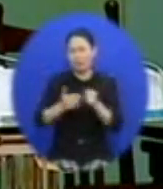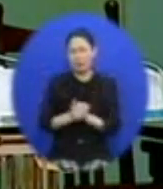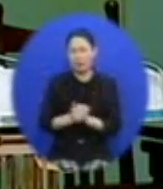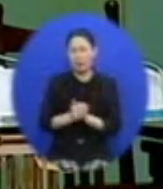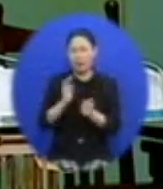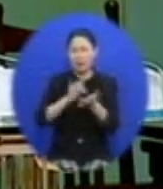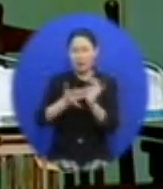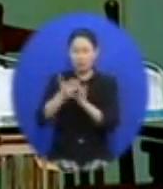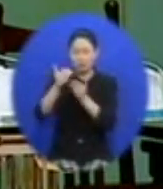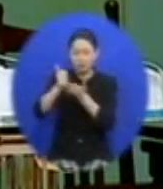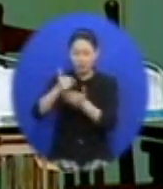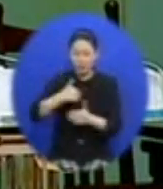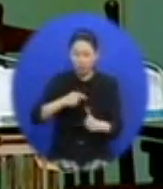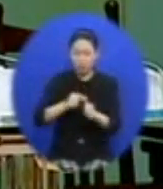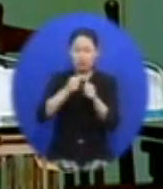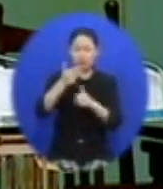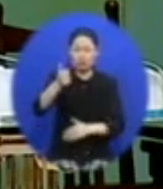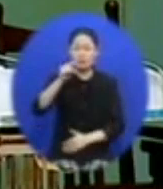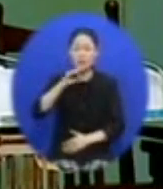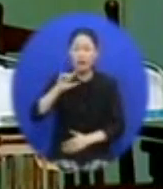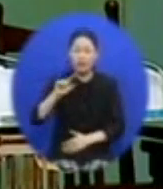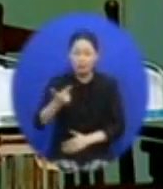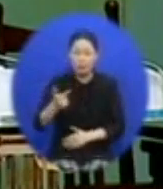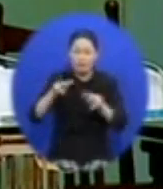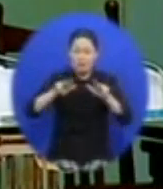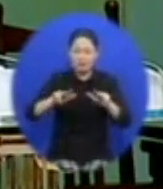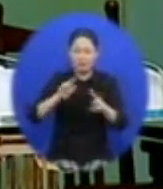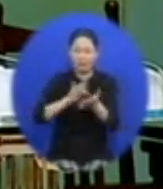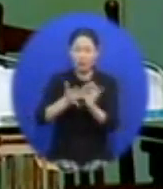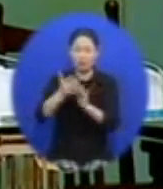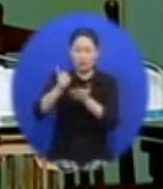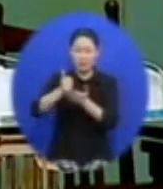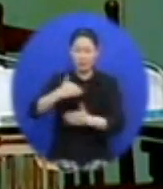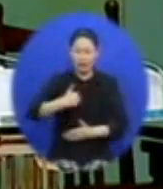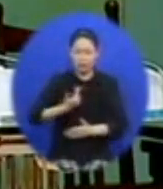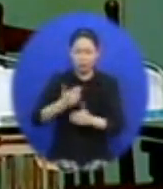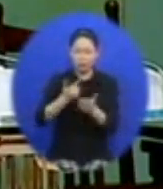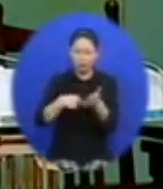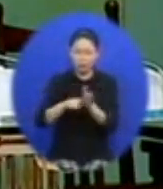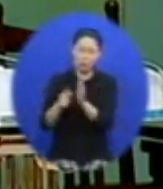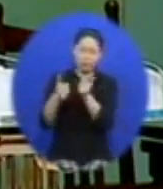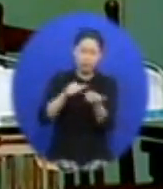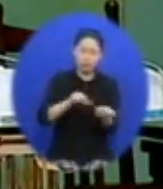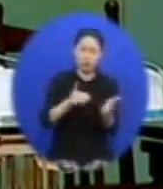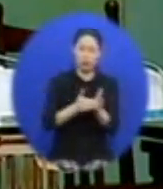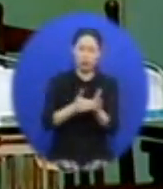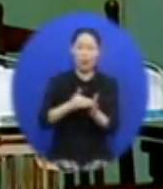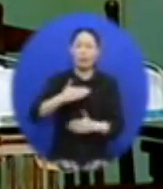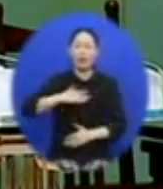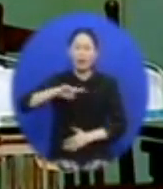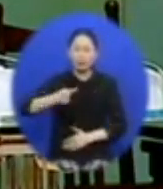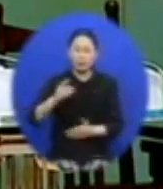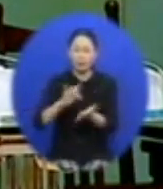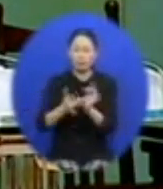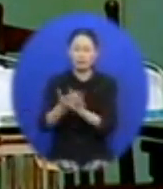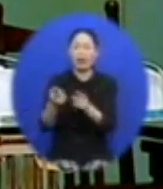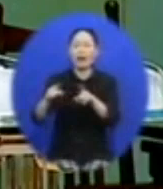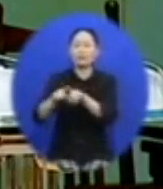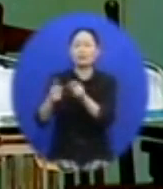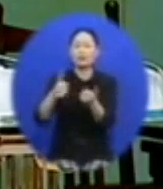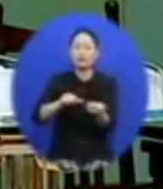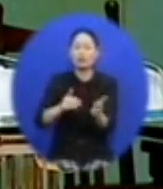예수님이 내 구주의 실 뿐만 아니고 이제는 예수님이 나를 위해서 죽으셨다 고 나도 예수님과 함께 죽었으니